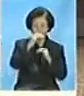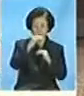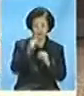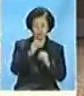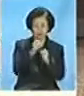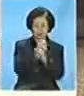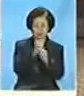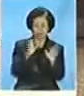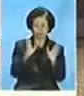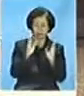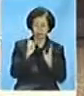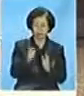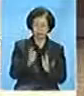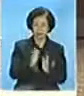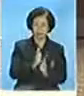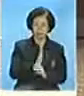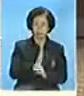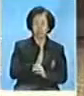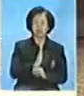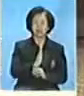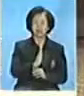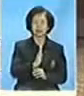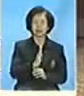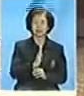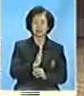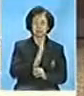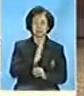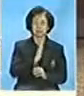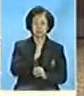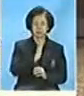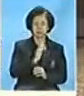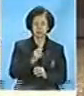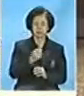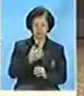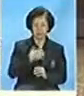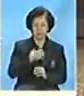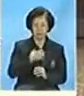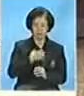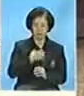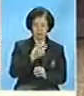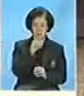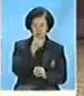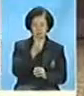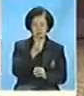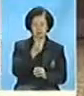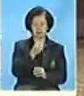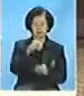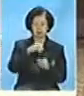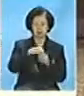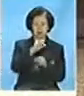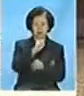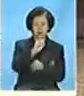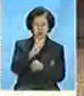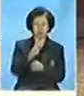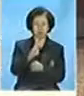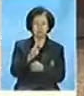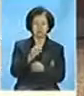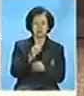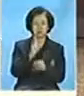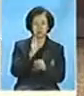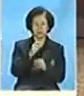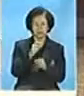ราต้องเป็นกลางนะครับสิ่งเหล่านี้นั่นเป็นสิ่งที่ผมอยากเห็นนะฮะสมาชิกวุฒิสภามีความเป็นเอก